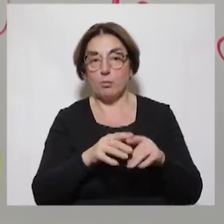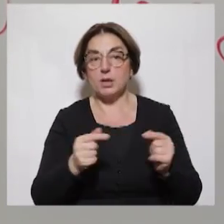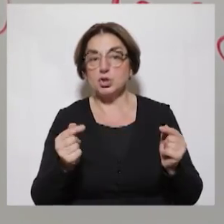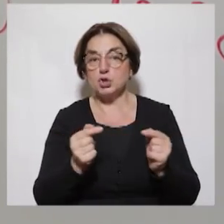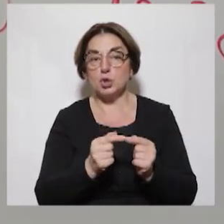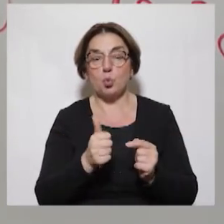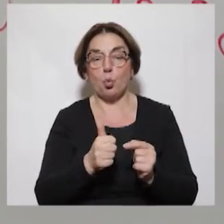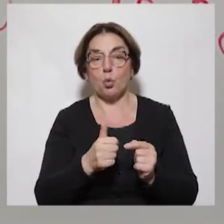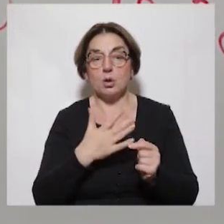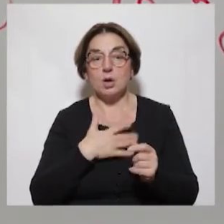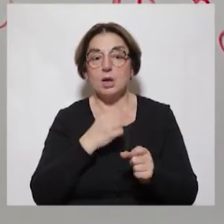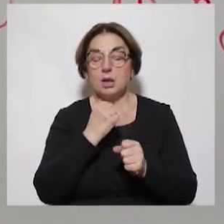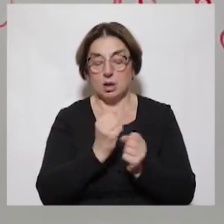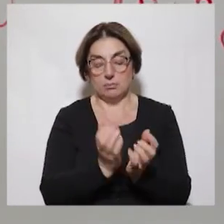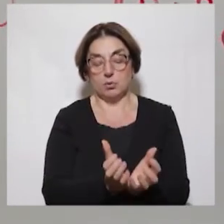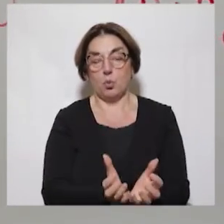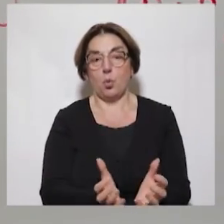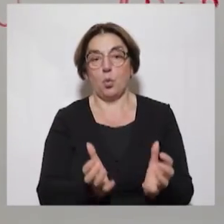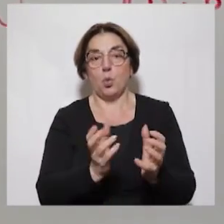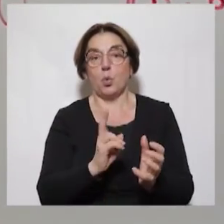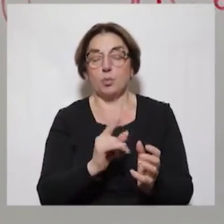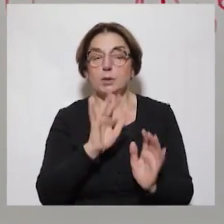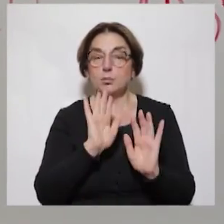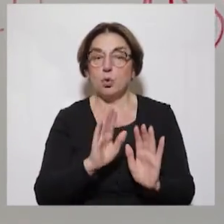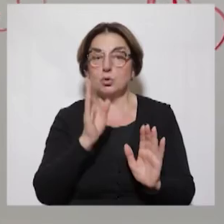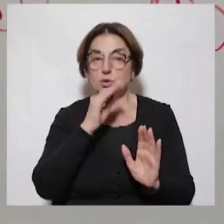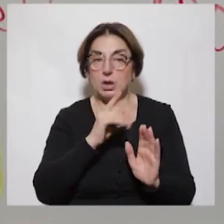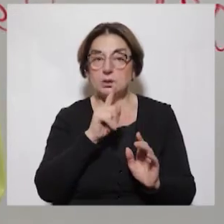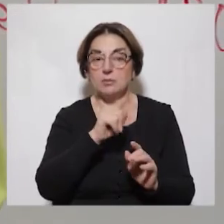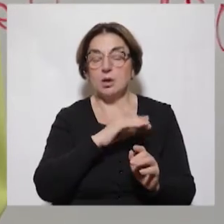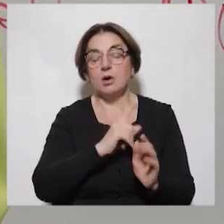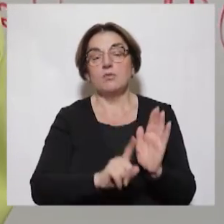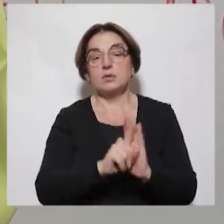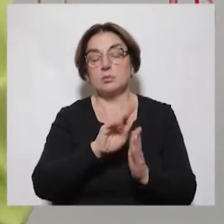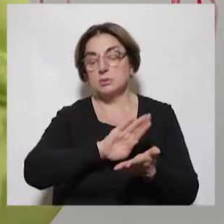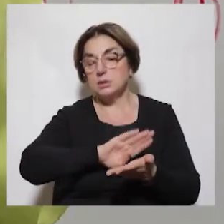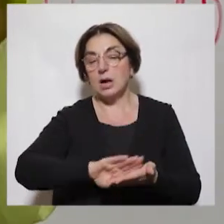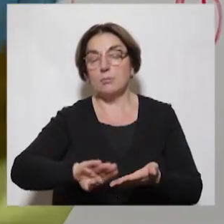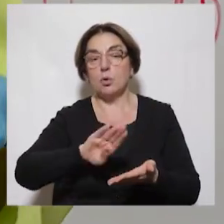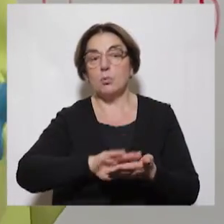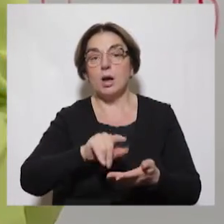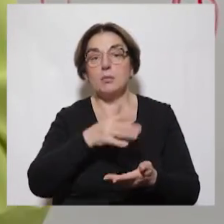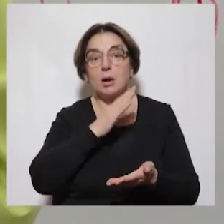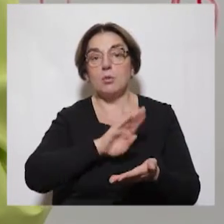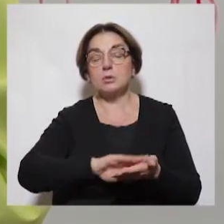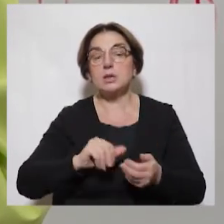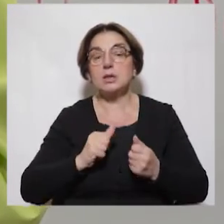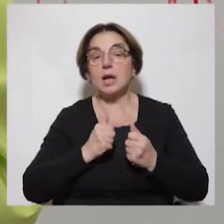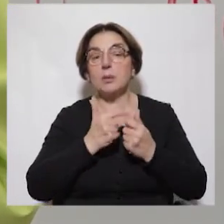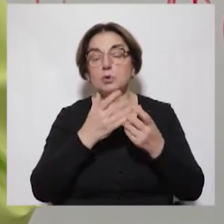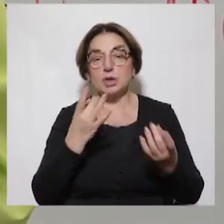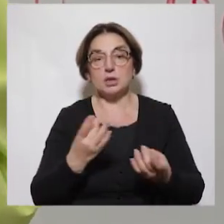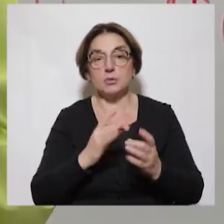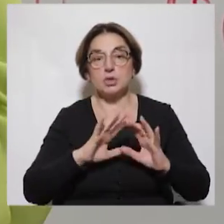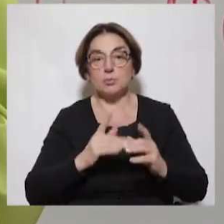პროცედურა ხდება შემდეგნაირად, ანუ ვათავსებთ მრგვალძიერა კოლბაში მხოლოდ წყალს და ვიწყებთ მის გამოხდას. გამოხდის პროცესი შეიძლება